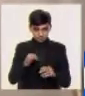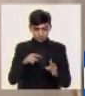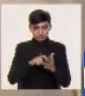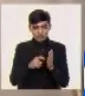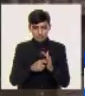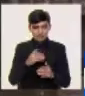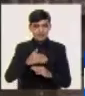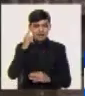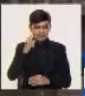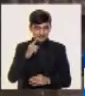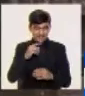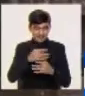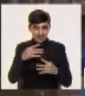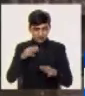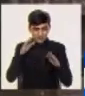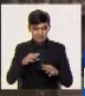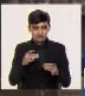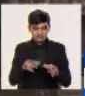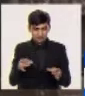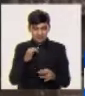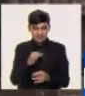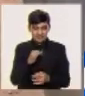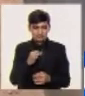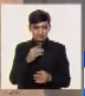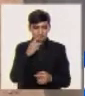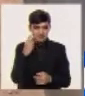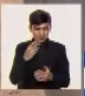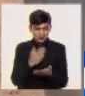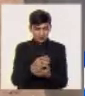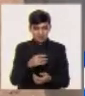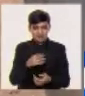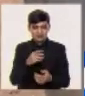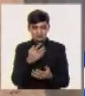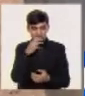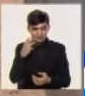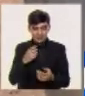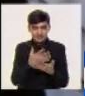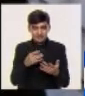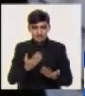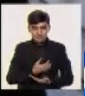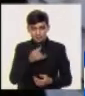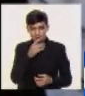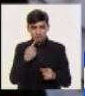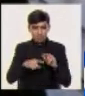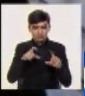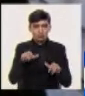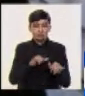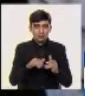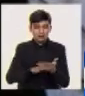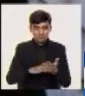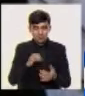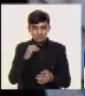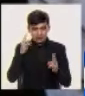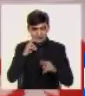комнаты на верхних этажах. Теперь там сыро и пахнет гарью. Жить здесь невозможно. Но одним просто больше некуда идти, другие